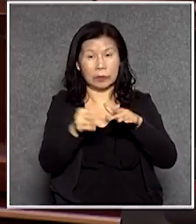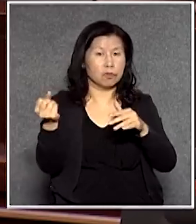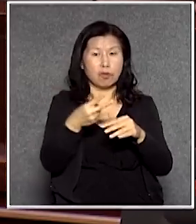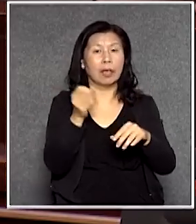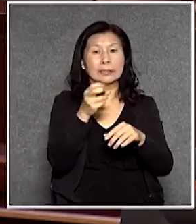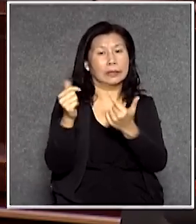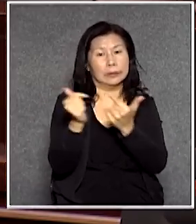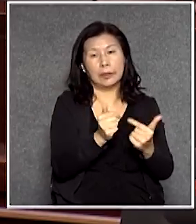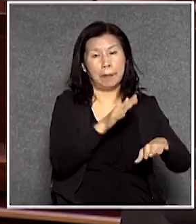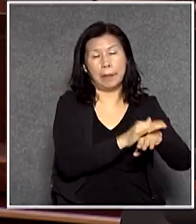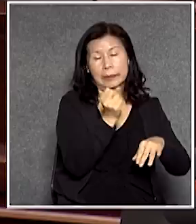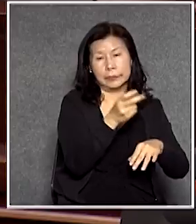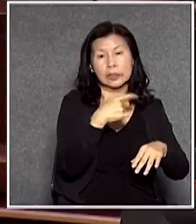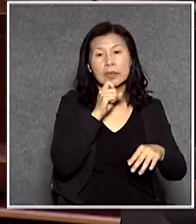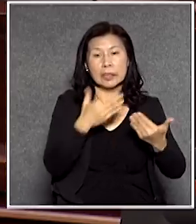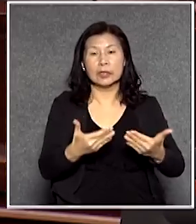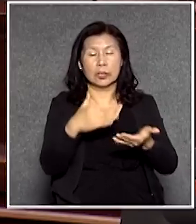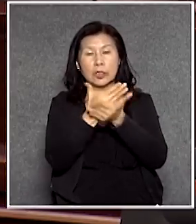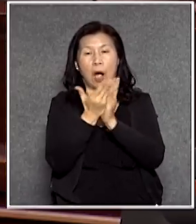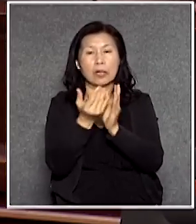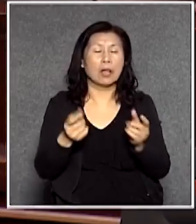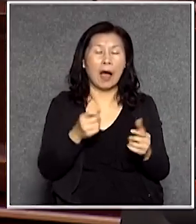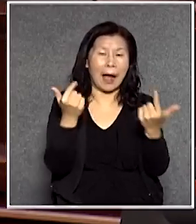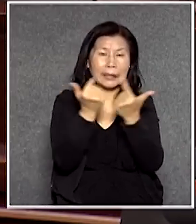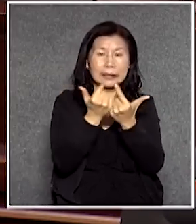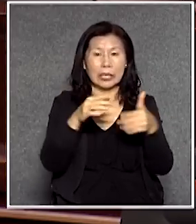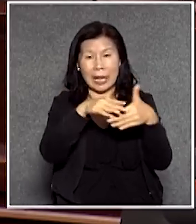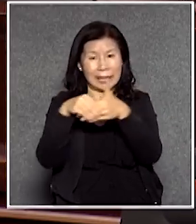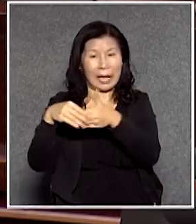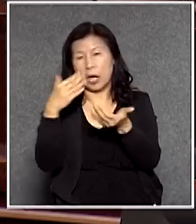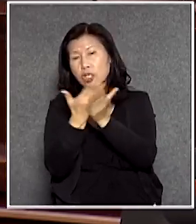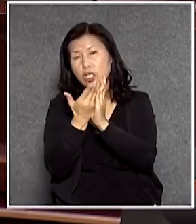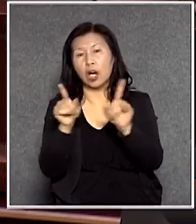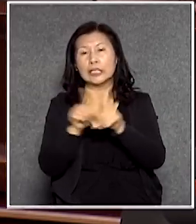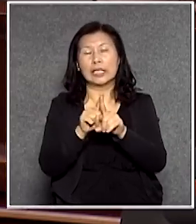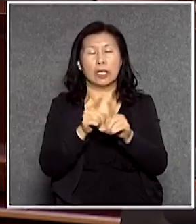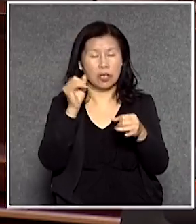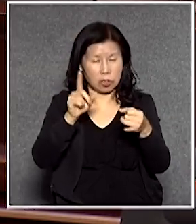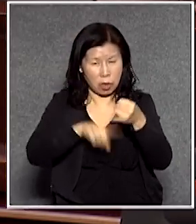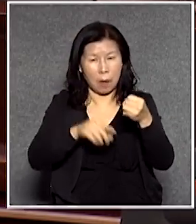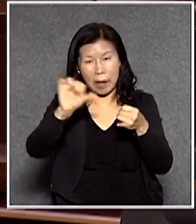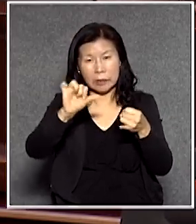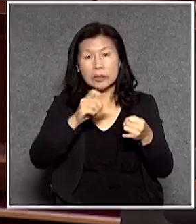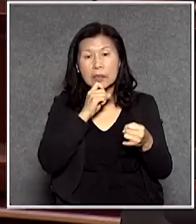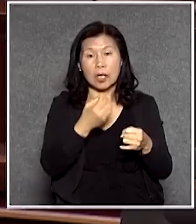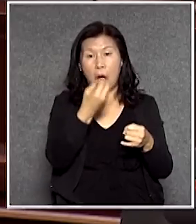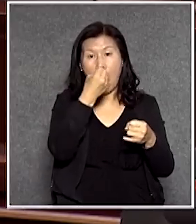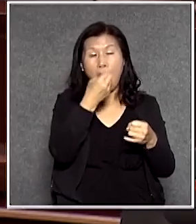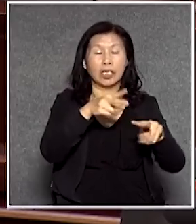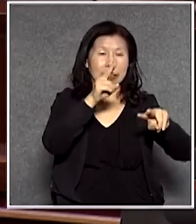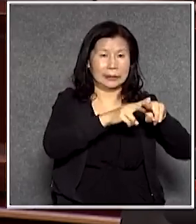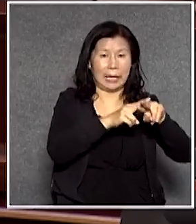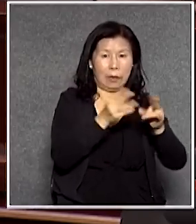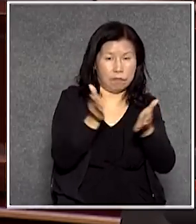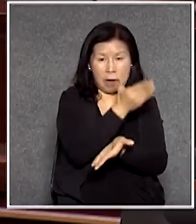證。不顧現實的星星之火，是可以帶來很嚴重的後果。香港是中國不可分割的一部